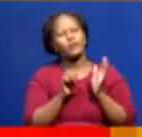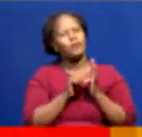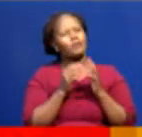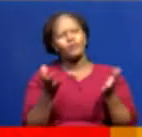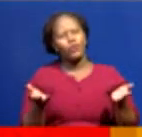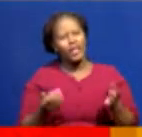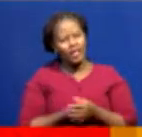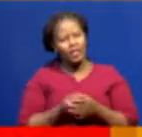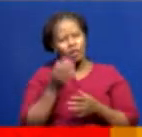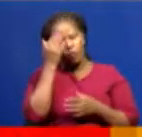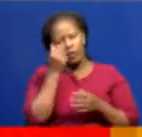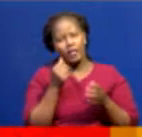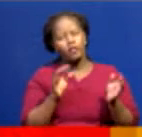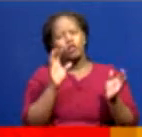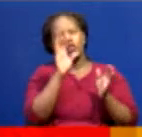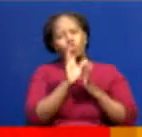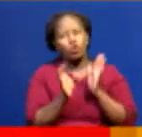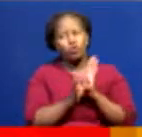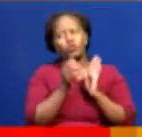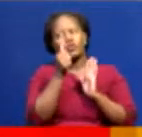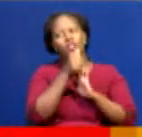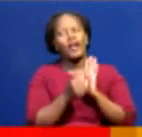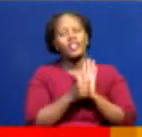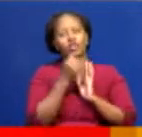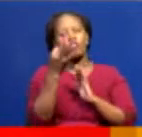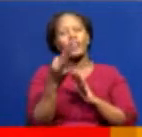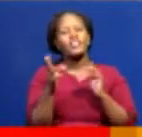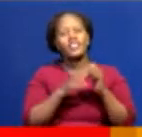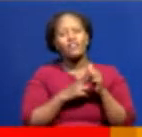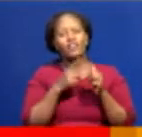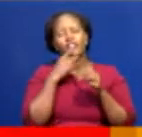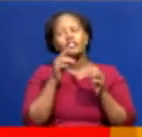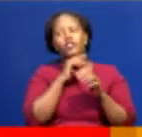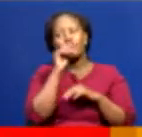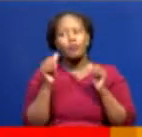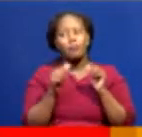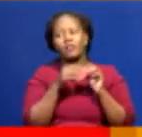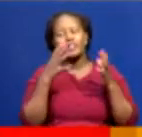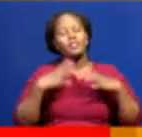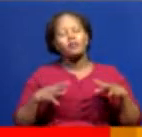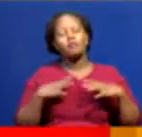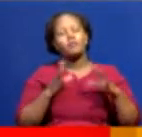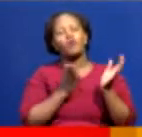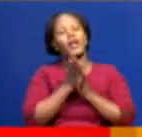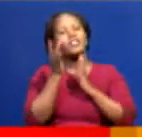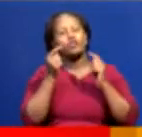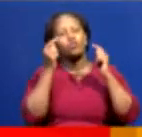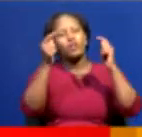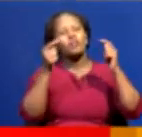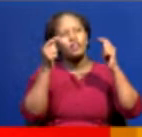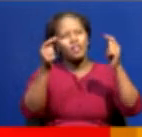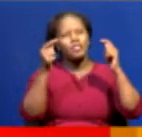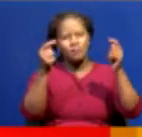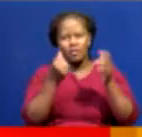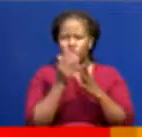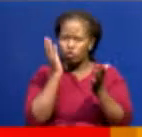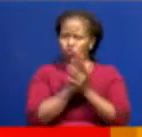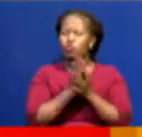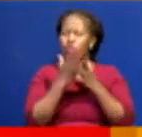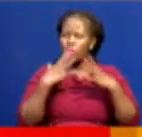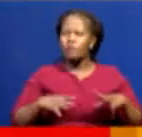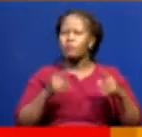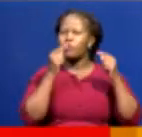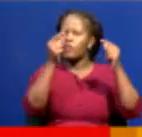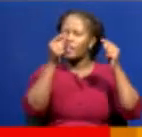Manake katiba kipengee cha 37 kinazungumza kuhusiana na haki ya Mkenya kuandamana. Ndio Wakenya wanatimiza haki yao pale